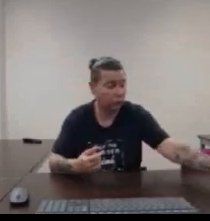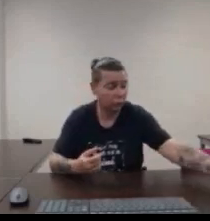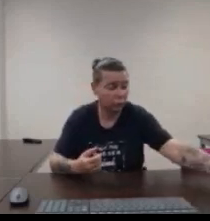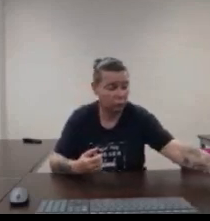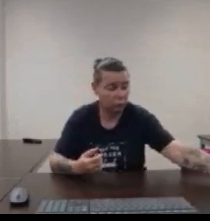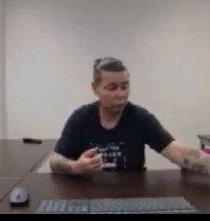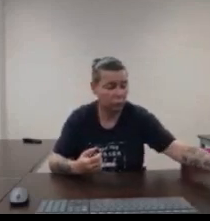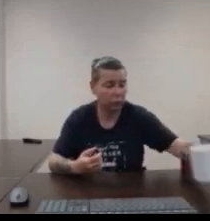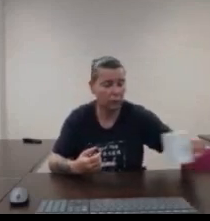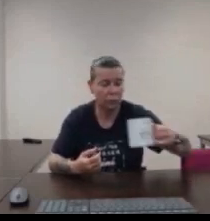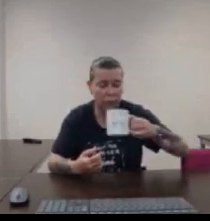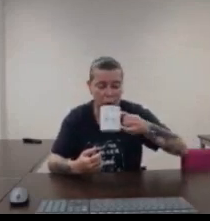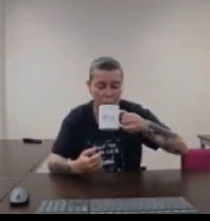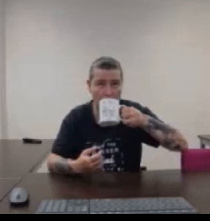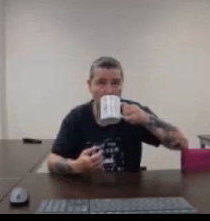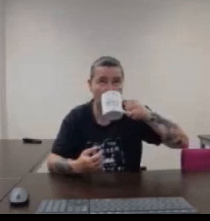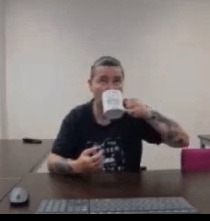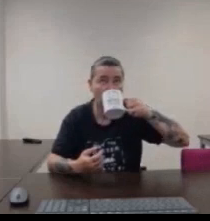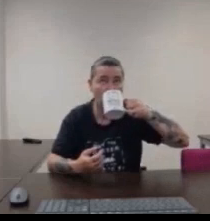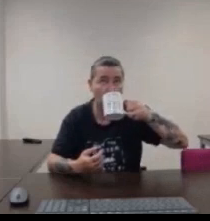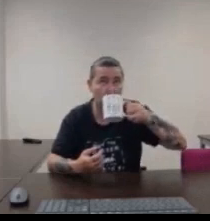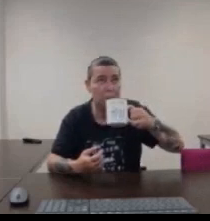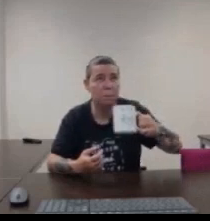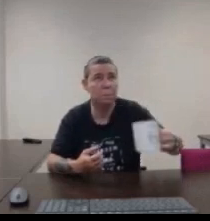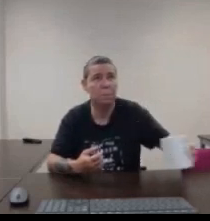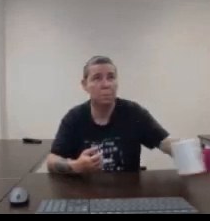les cervicales, le dos, le poignet, le coude, l'épaule.